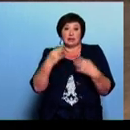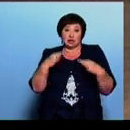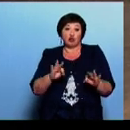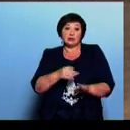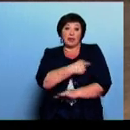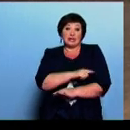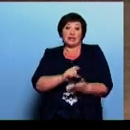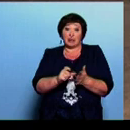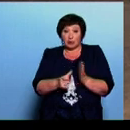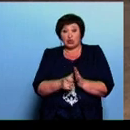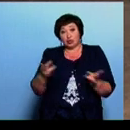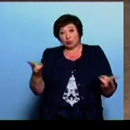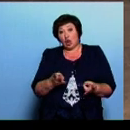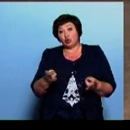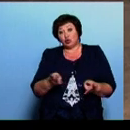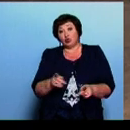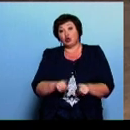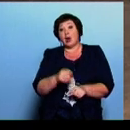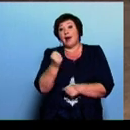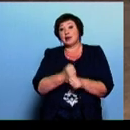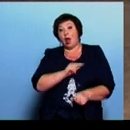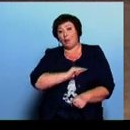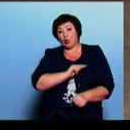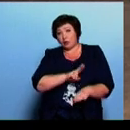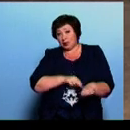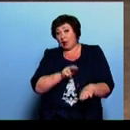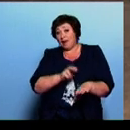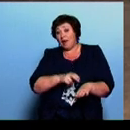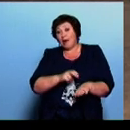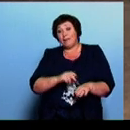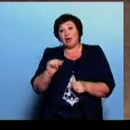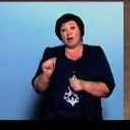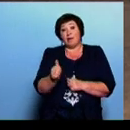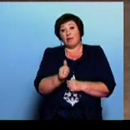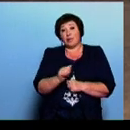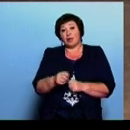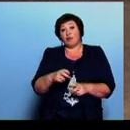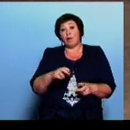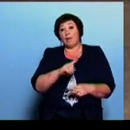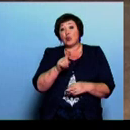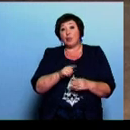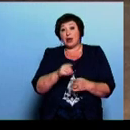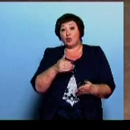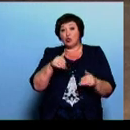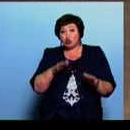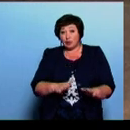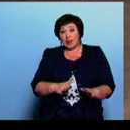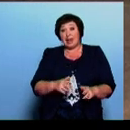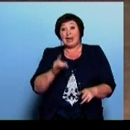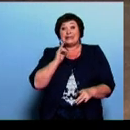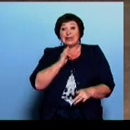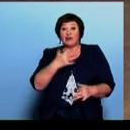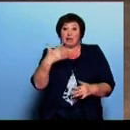медицинского работника. И поэтому мы эту проблему решим, потому что садик находится в 50